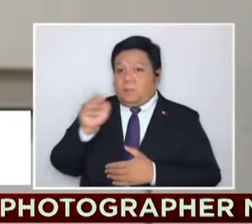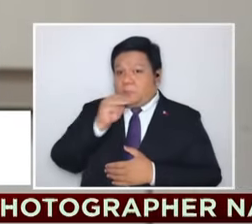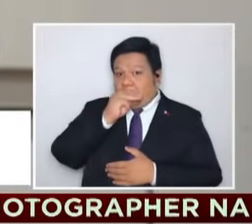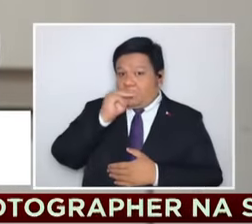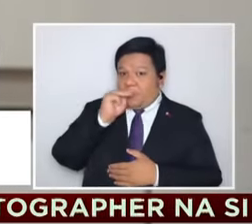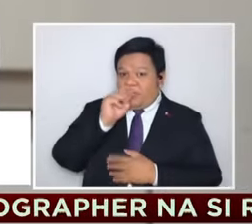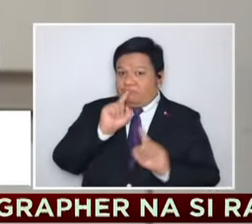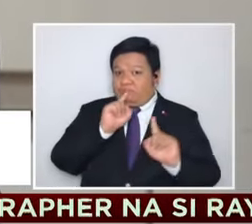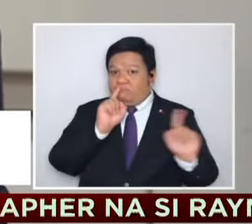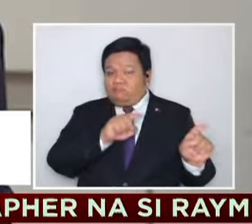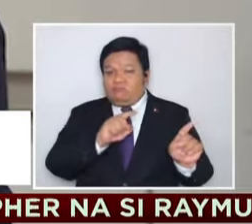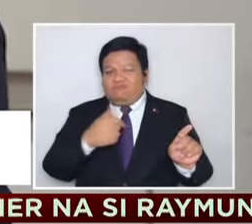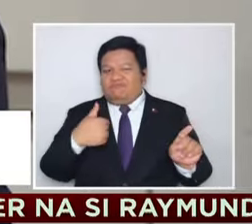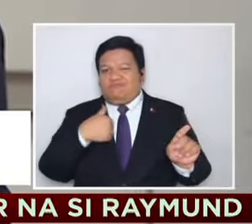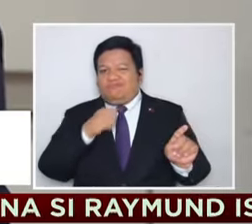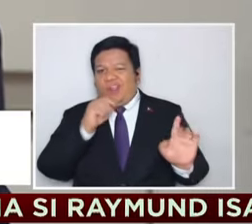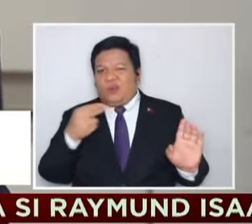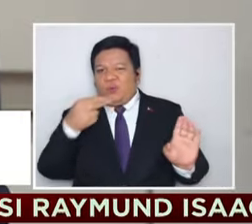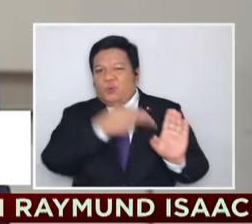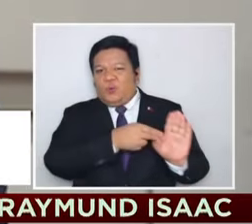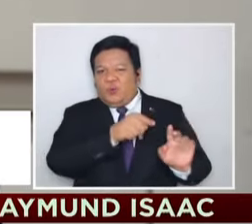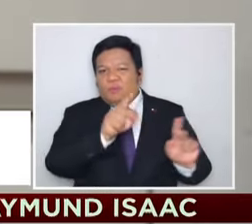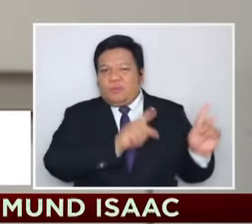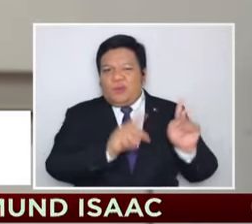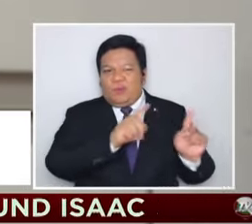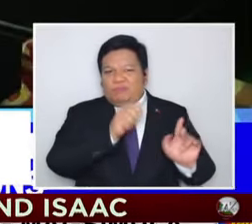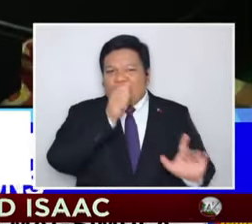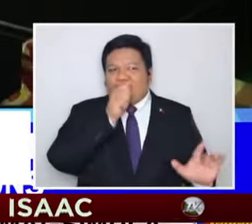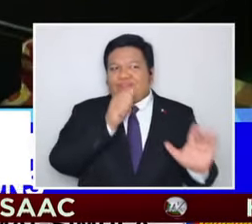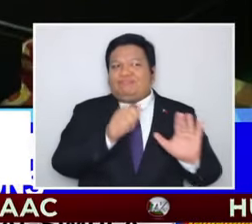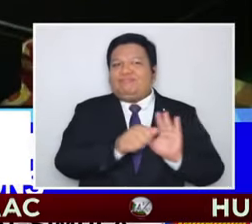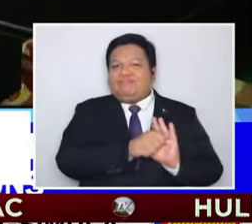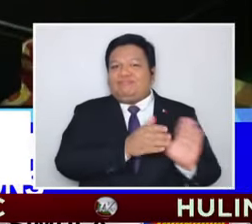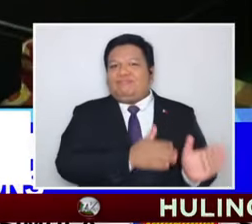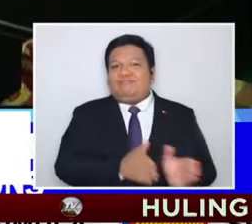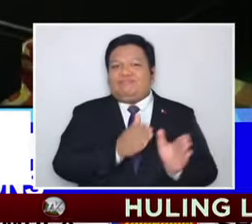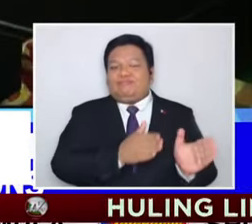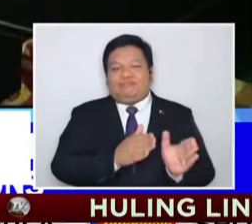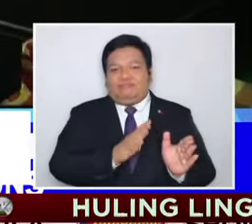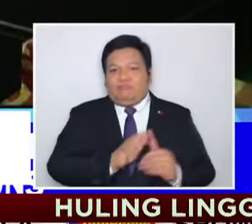siya sumasama sa mga taong may itinatagong interes. Hindi ako